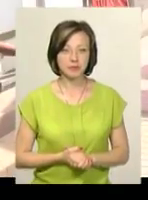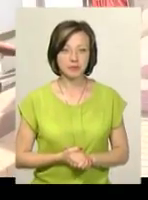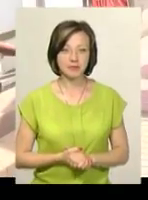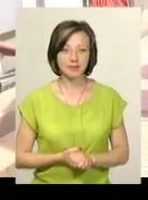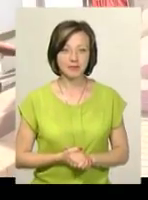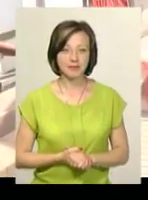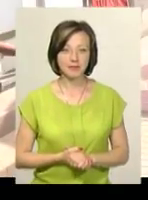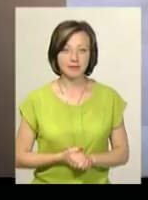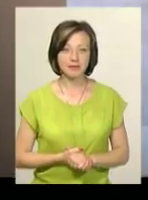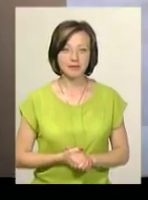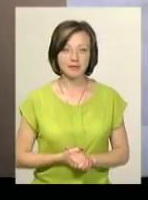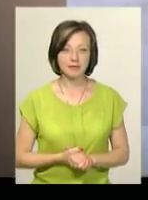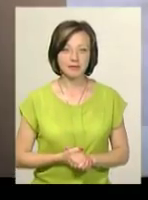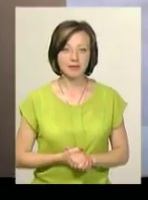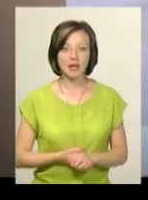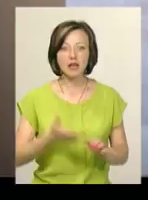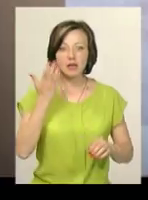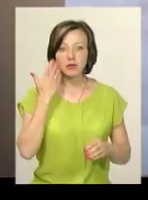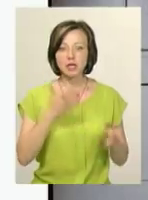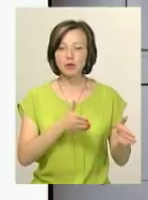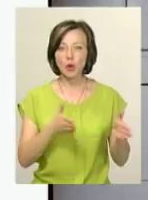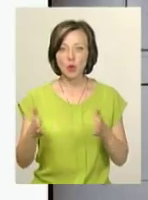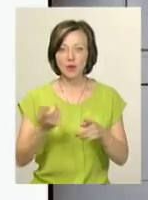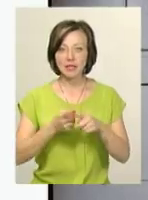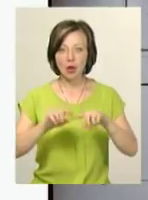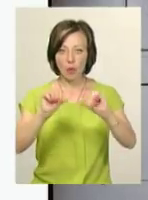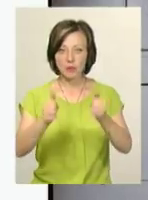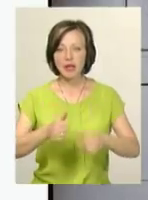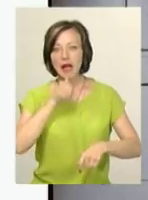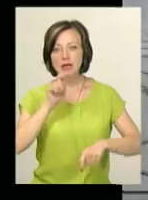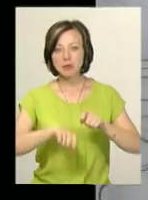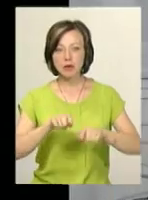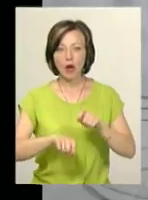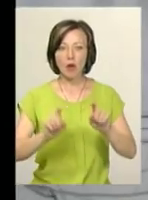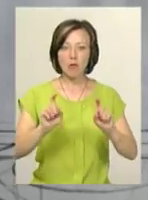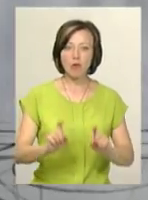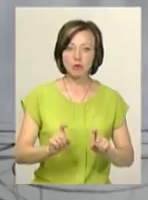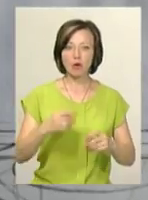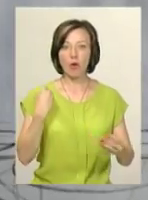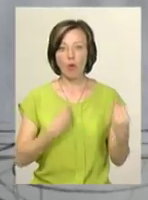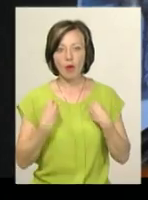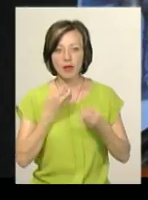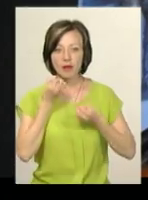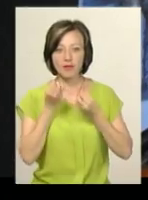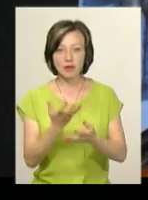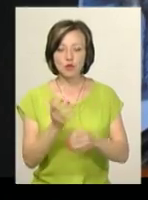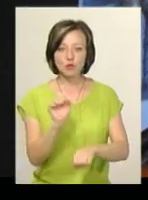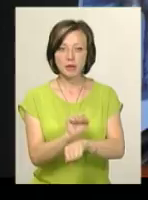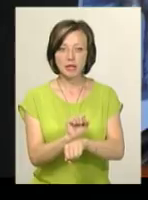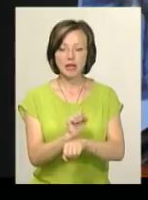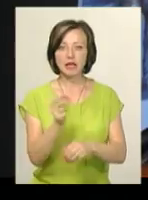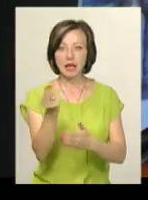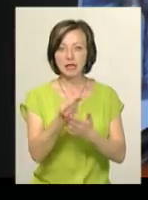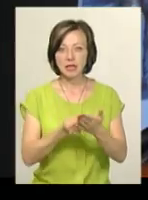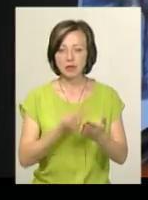цій скульптурній композиції. Під час підготовки цієї композиції автори експериментували з позою хлопця, його одягом та квітами. Зупинились на ескізі,